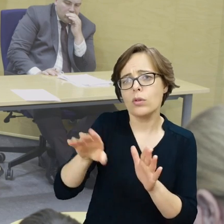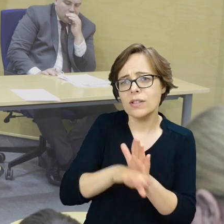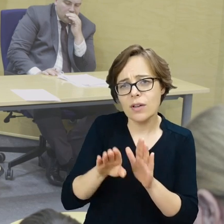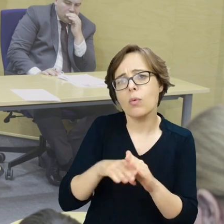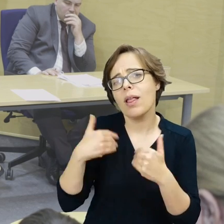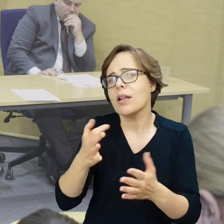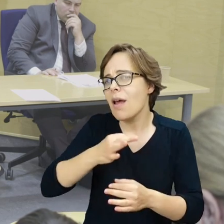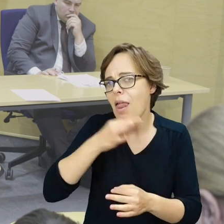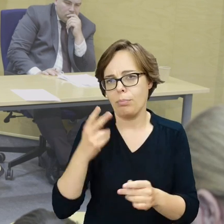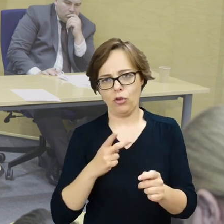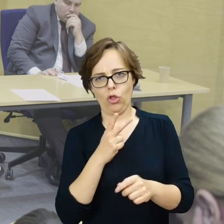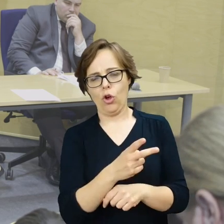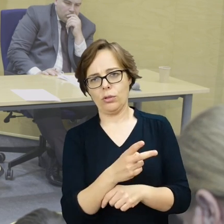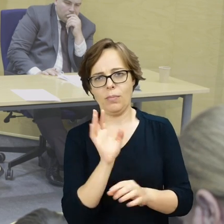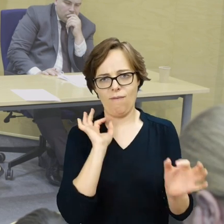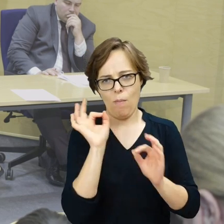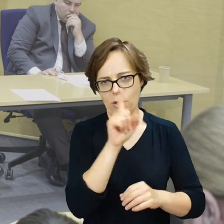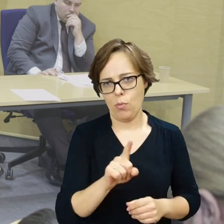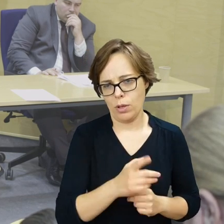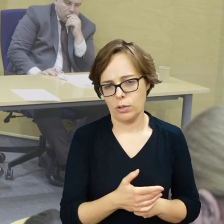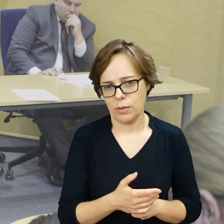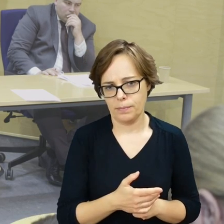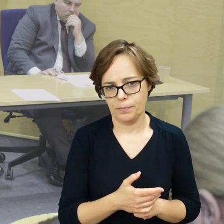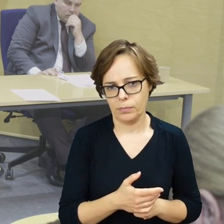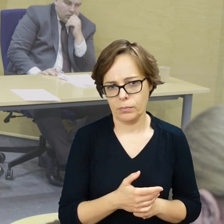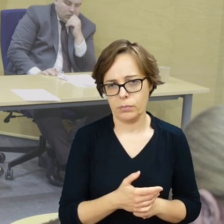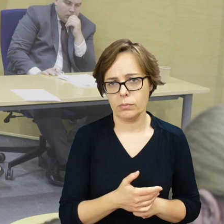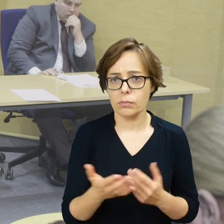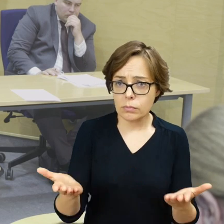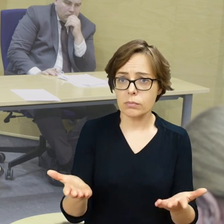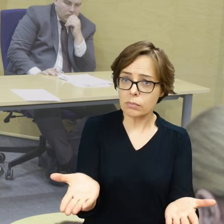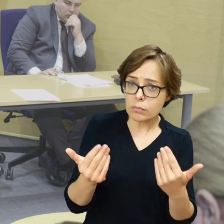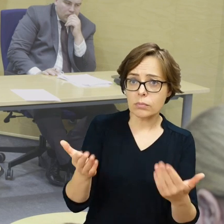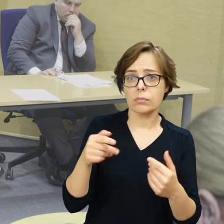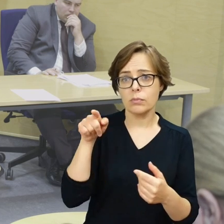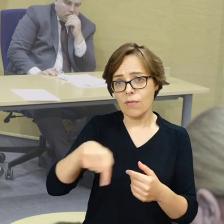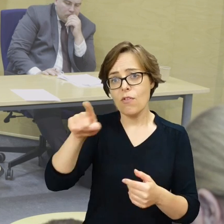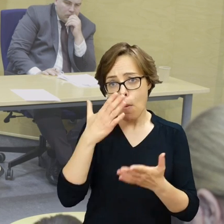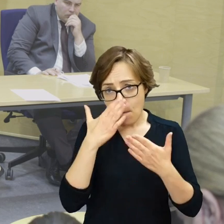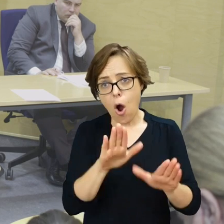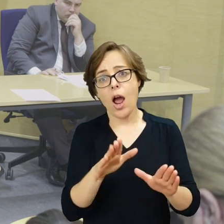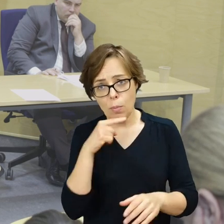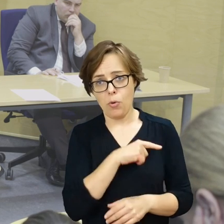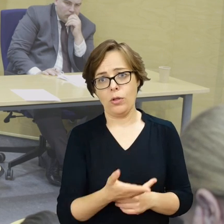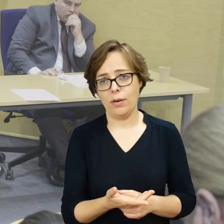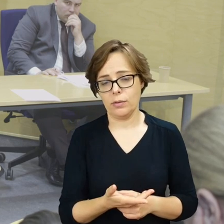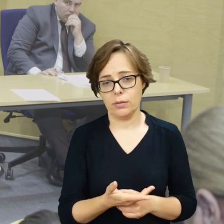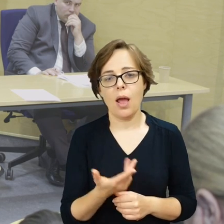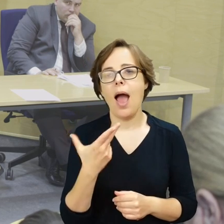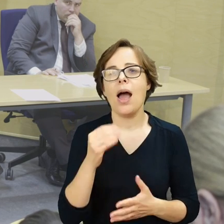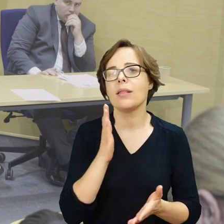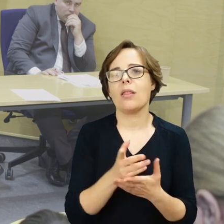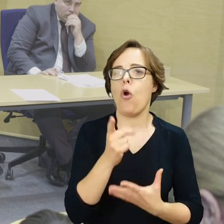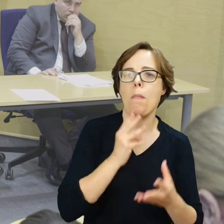do informacji publicznej i pokażcie. Pokażcie, że to potraficie, a nie tylko się tym bawicie,